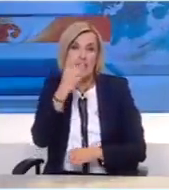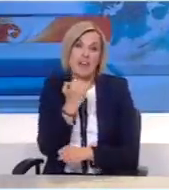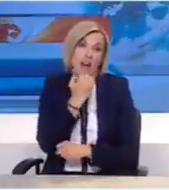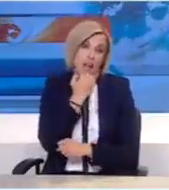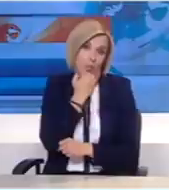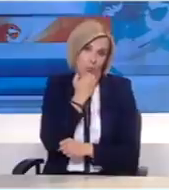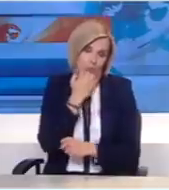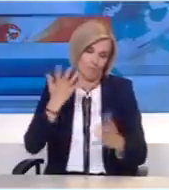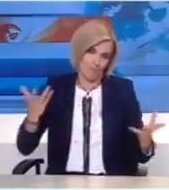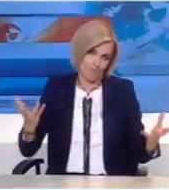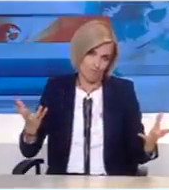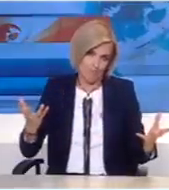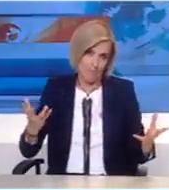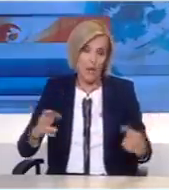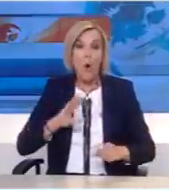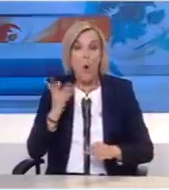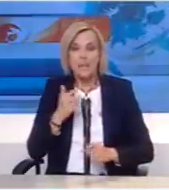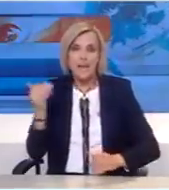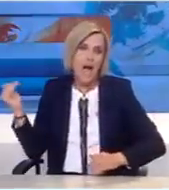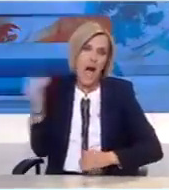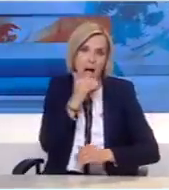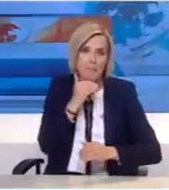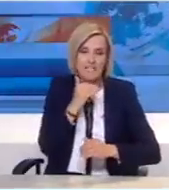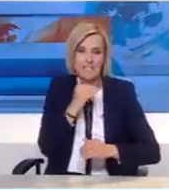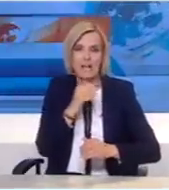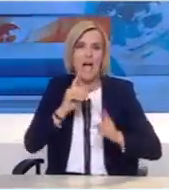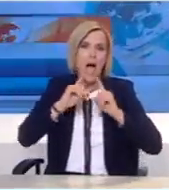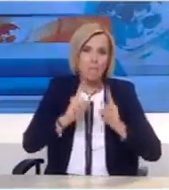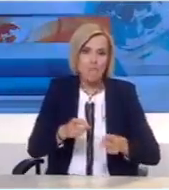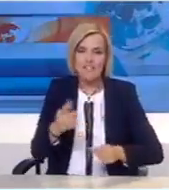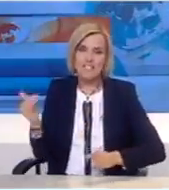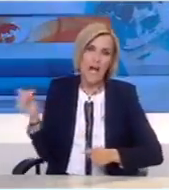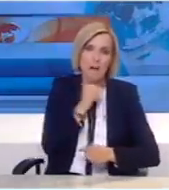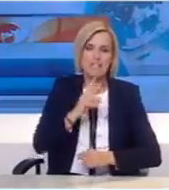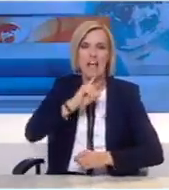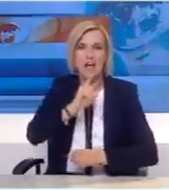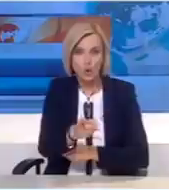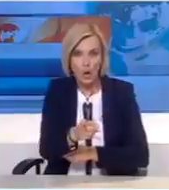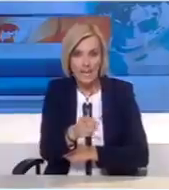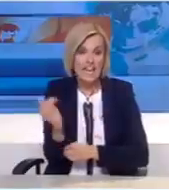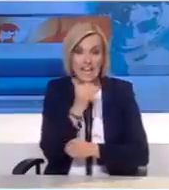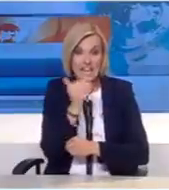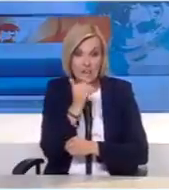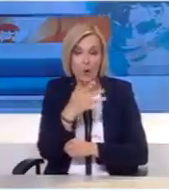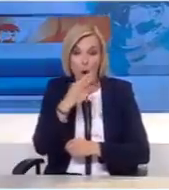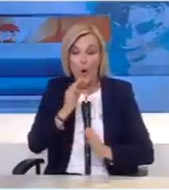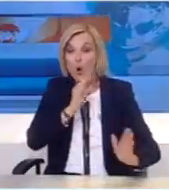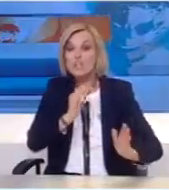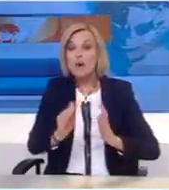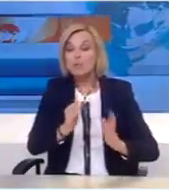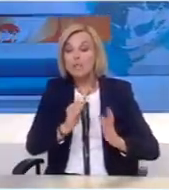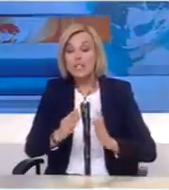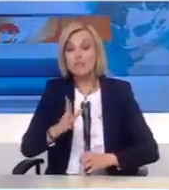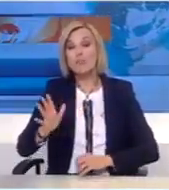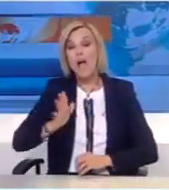όταν έχουμε να κάνουμε με άμεσες ενέργειες και άμεσες αποφάσεις που πρέπει να πάρουμε για να μπορέσουμε να διαφυλάξουμε πάλι την